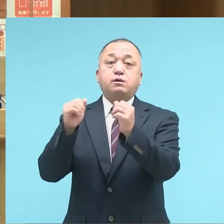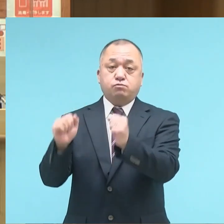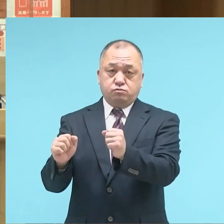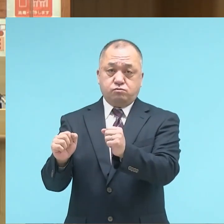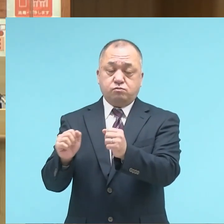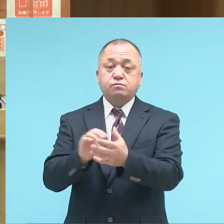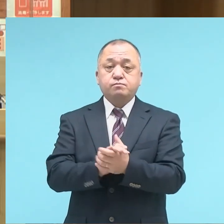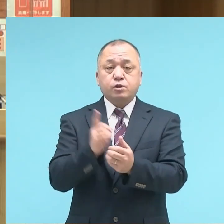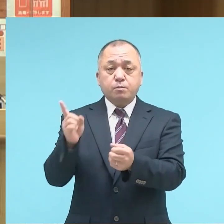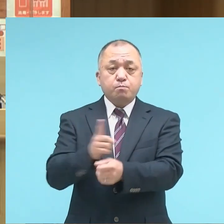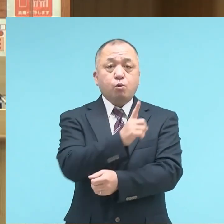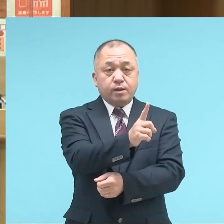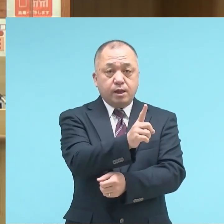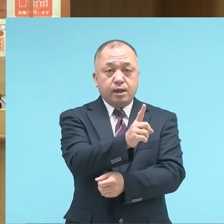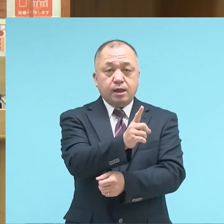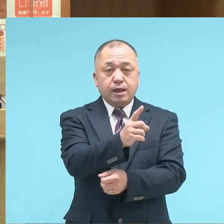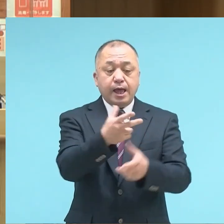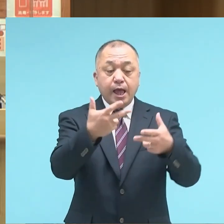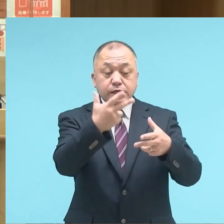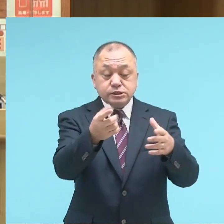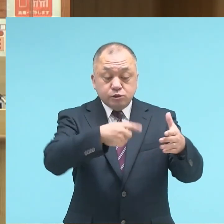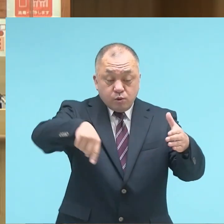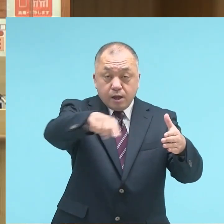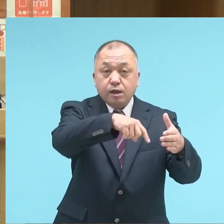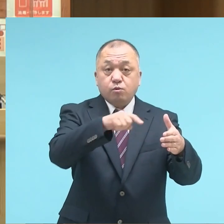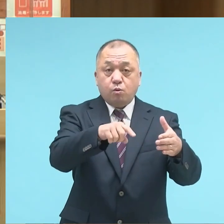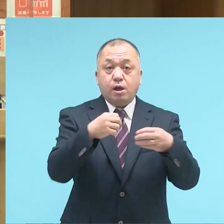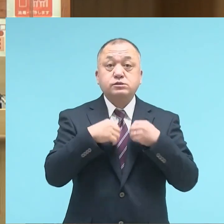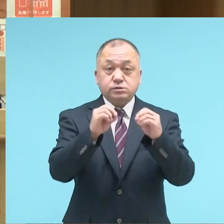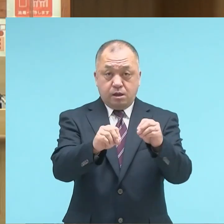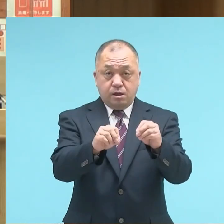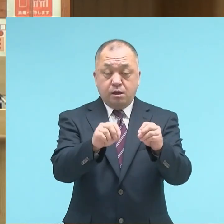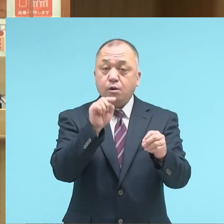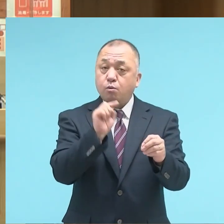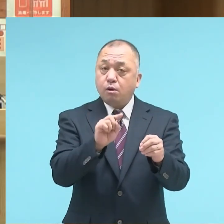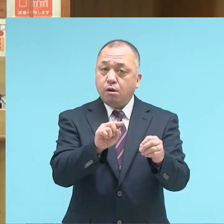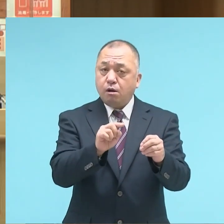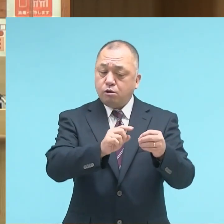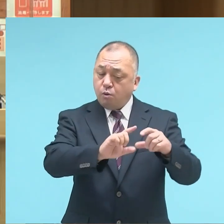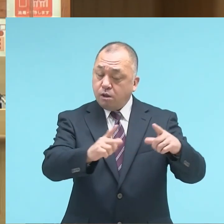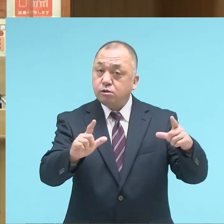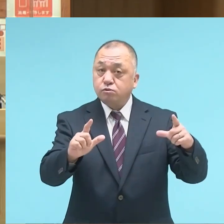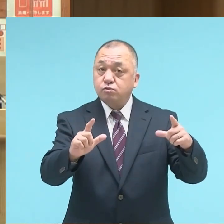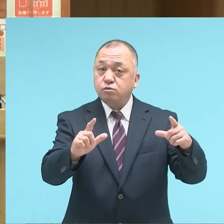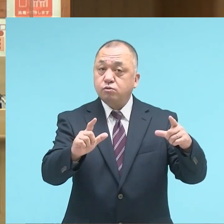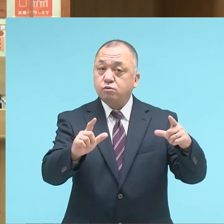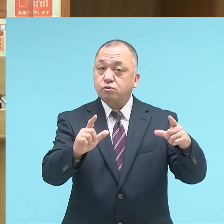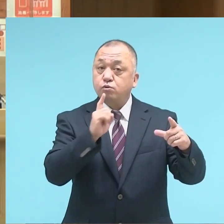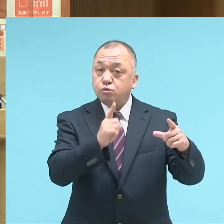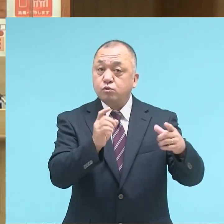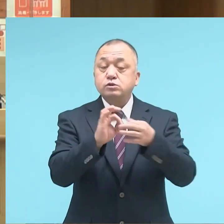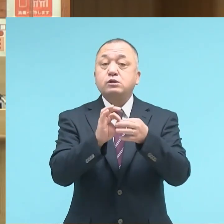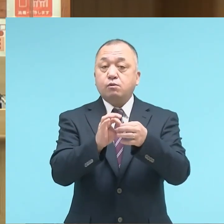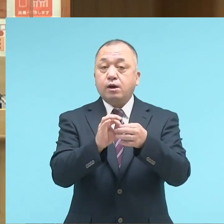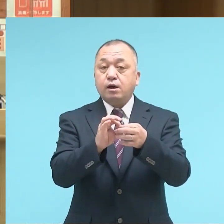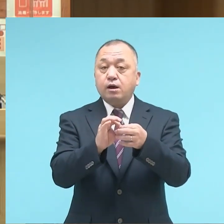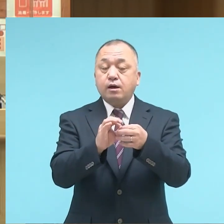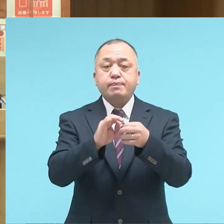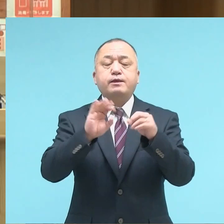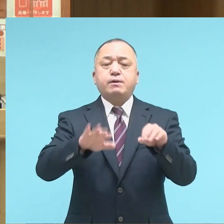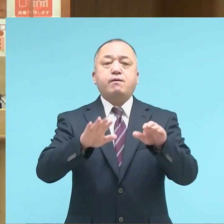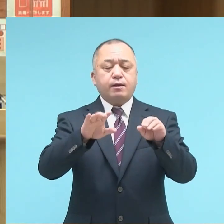あ、その一方で、市中感染、そういったものが広がっているということについて確認を